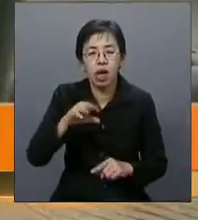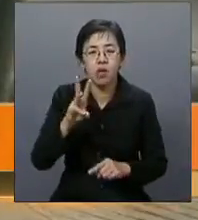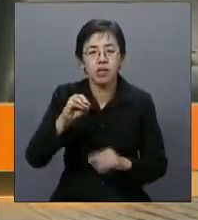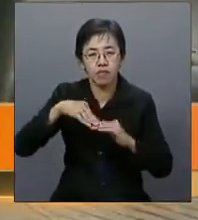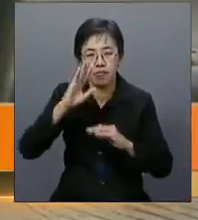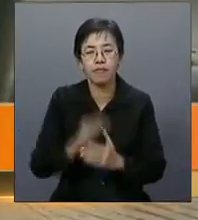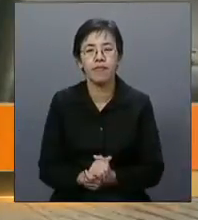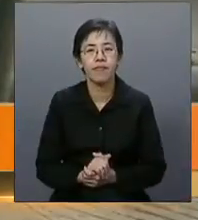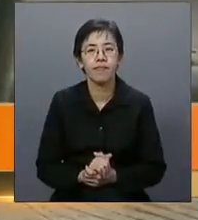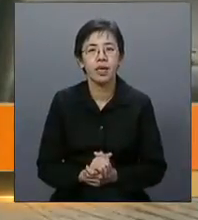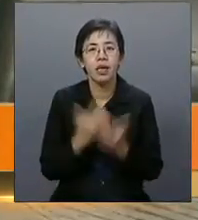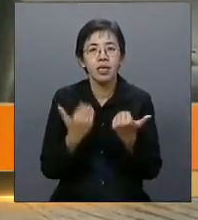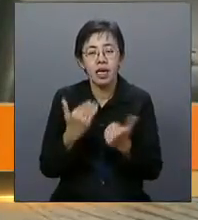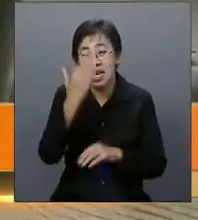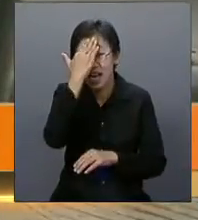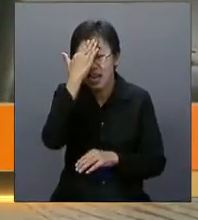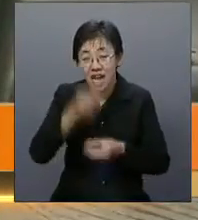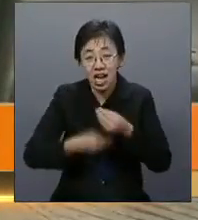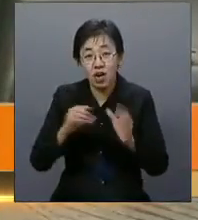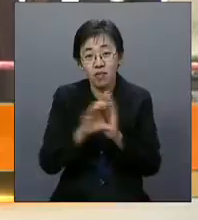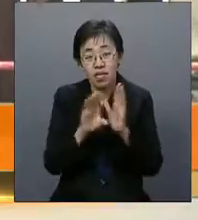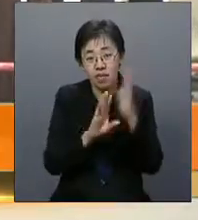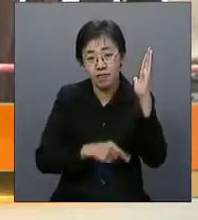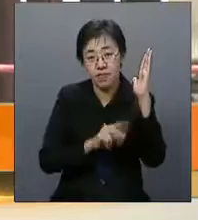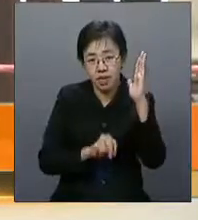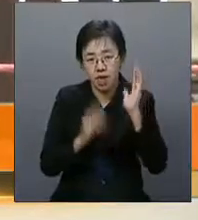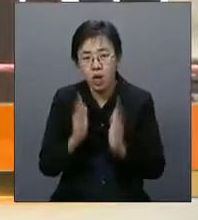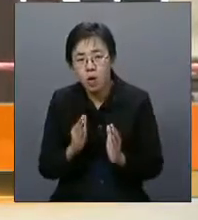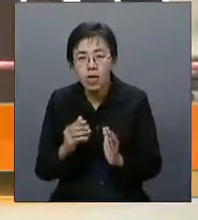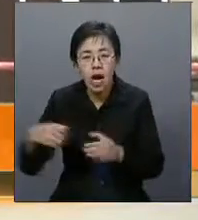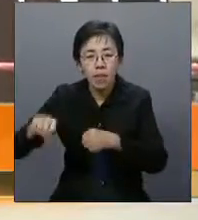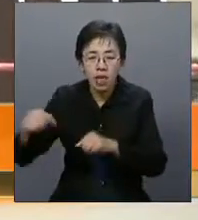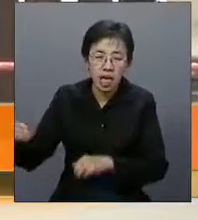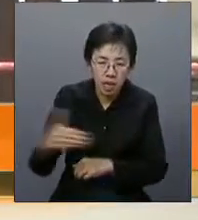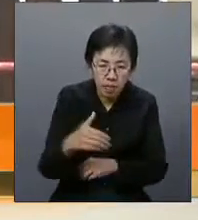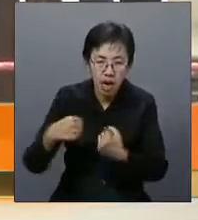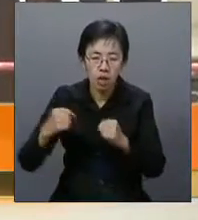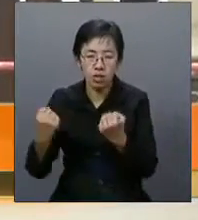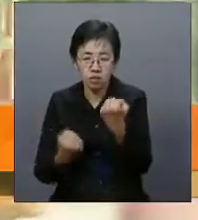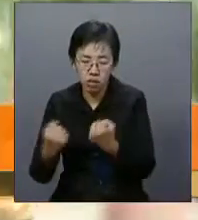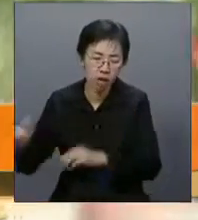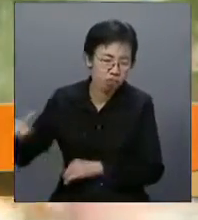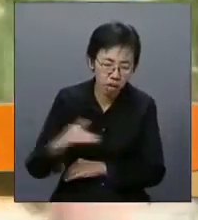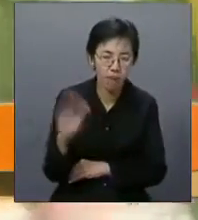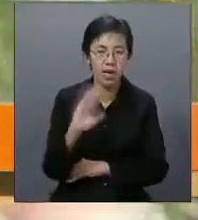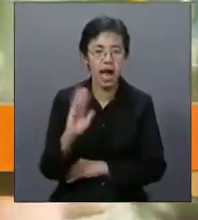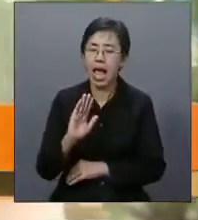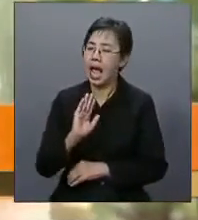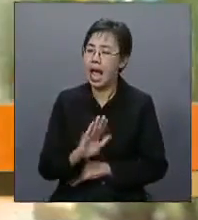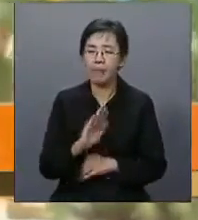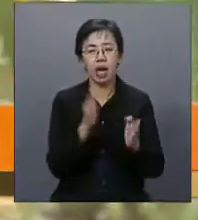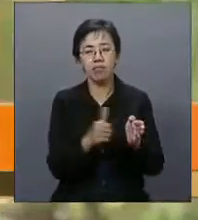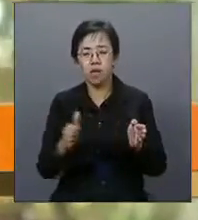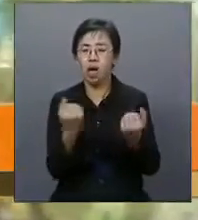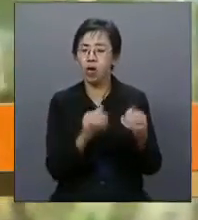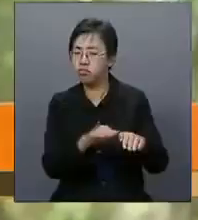ค่ะโดยพื้นที่ด้านหน้าของห้างในวันนี้ไม่อนุญาตให้มีการนำยานพาหนะเข้ามาจอดโดยเด็ดขาดนะคะขณะที่การเปิดให้บริการ